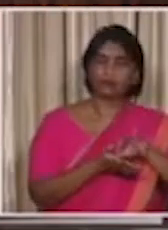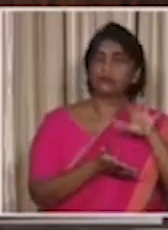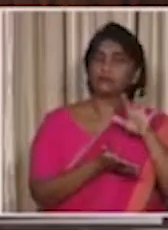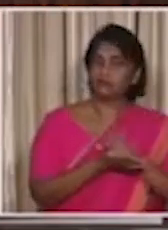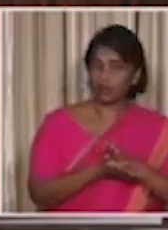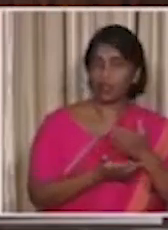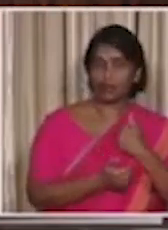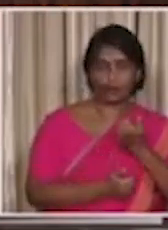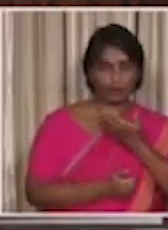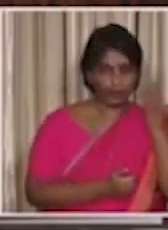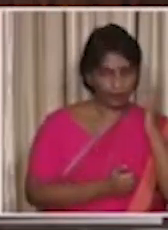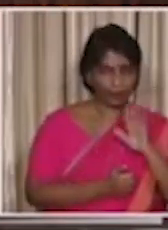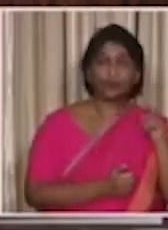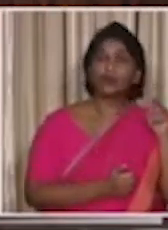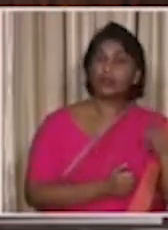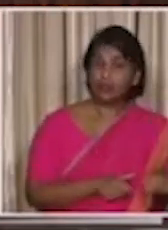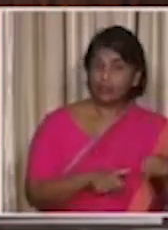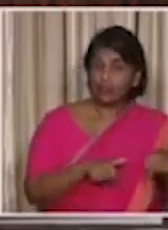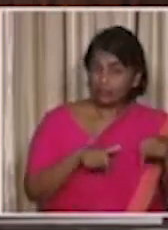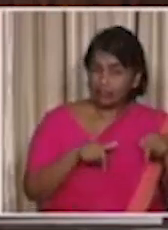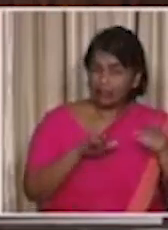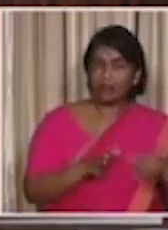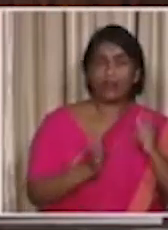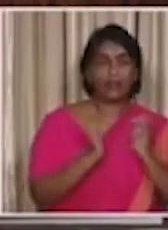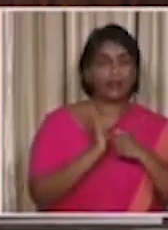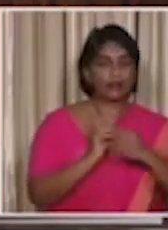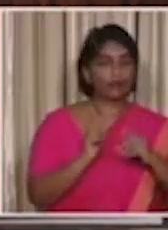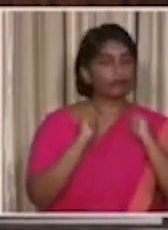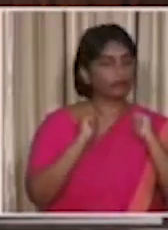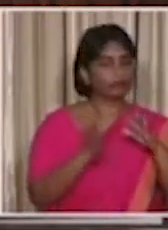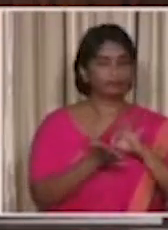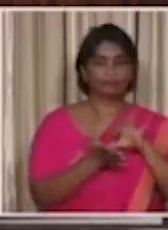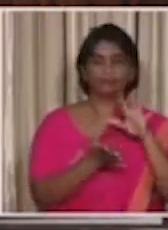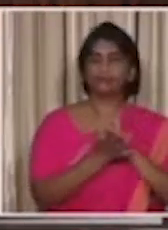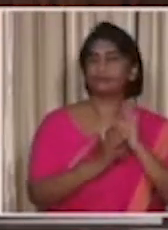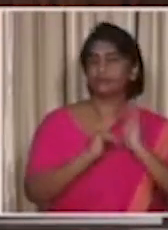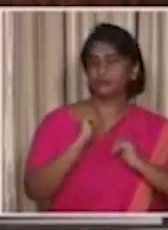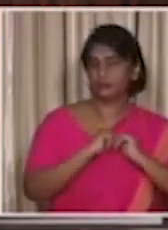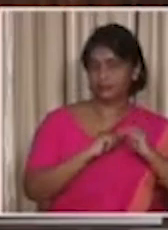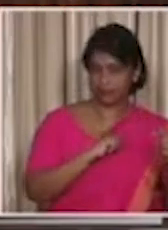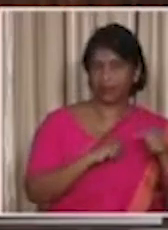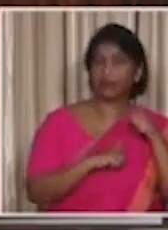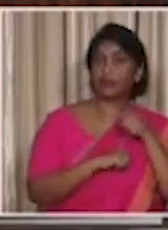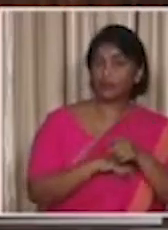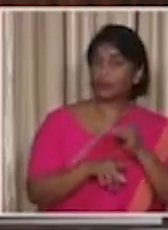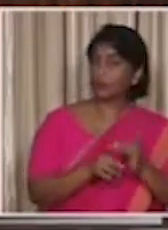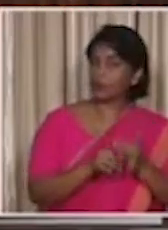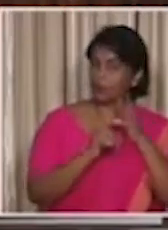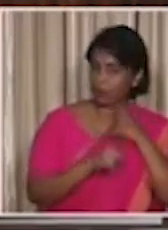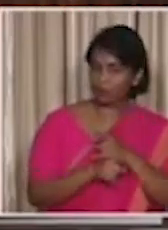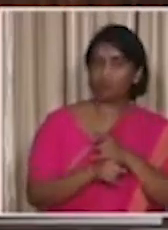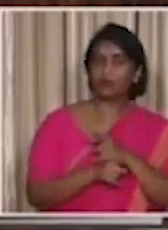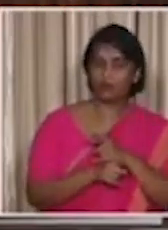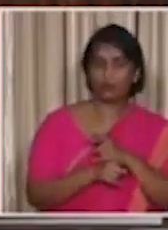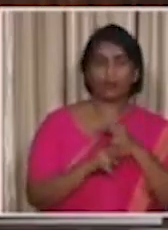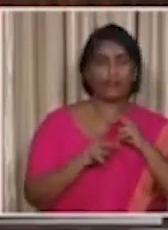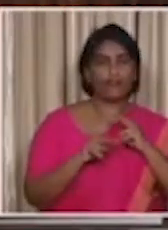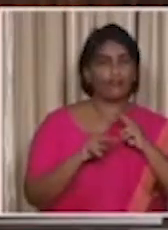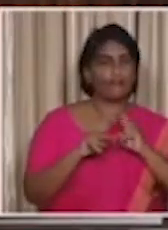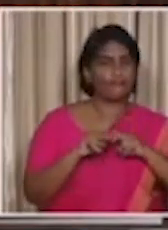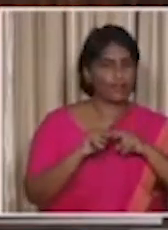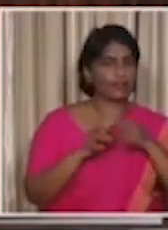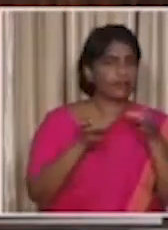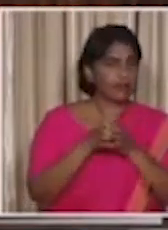අපට පුළුවන් වුණා. දැන් තියෙන්නේ ණය තිරසර කරලීමේ වැඩපිළිවෙළයි. ඊට අදාළව පැරිස් සමාජය සමග